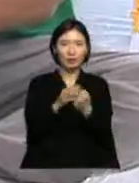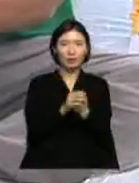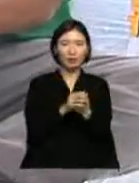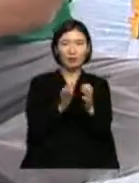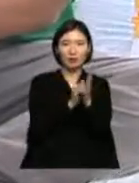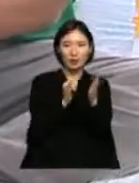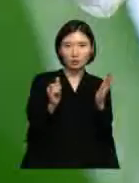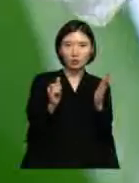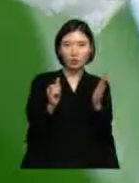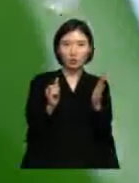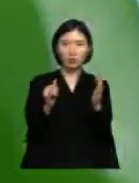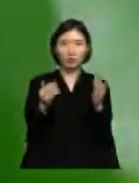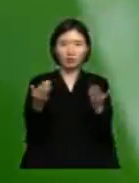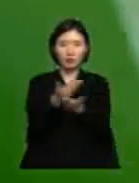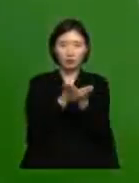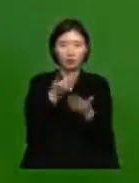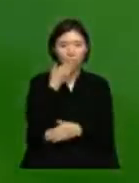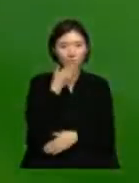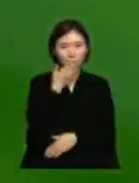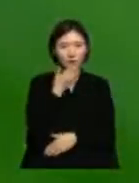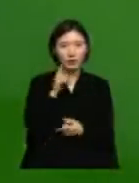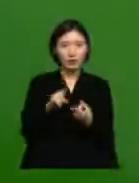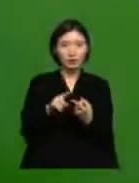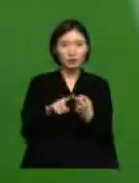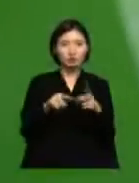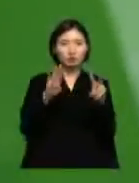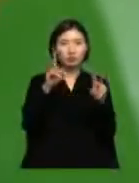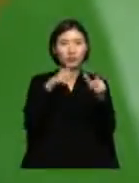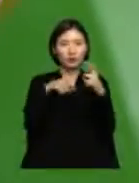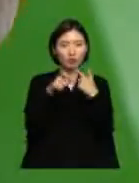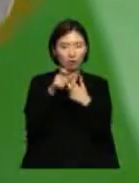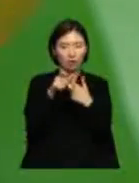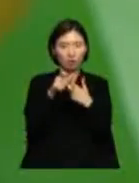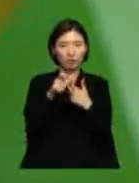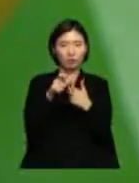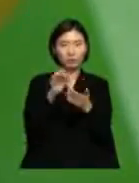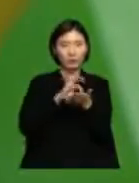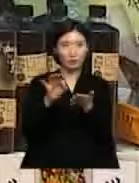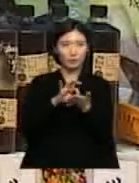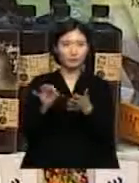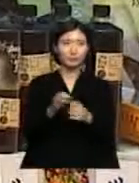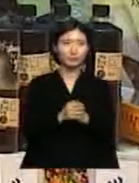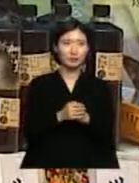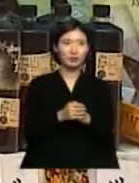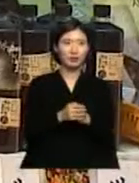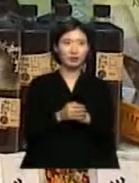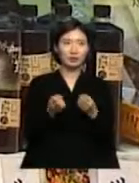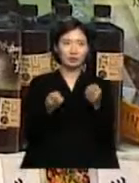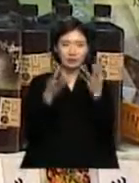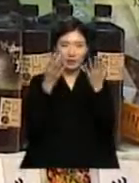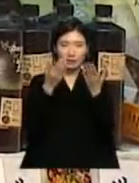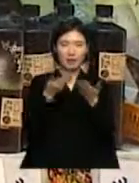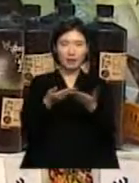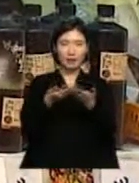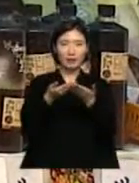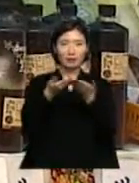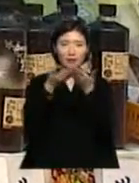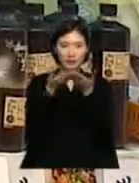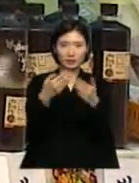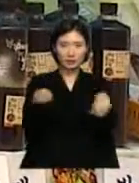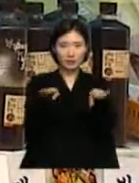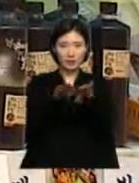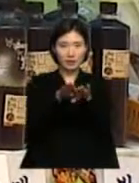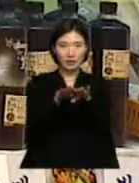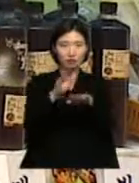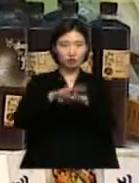친지들과 나눠 먹는 것을 감안하면 2배 이상 비용이 더 들 수밖에 없습니다. 상에만 놀 것만 하면은 그렇게